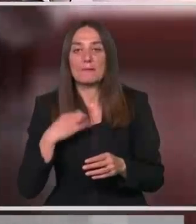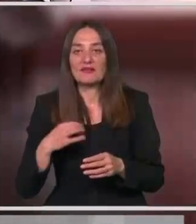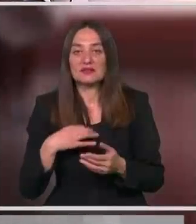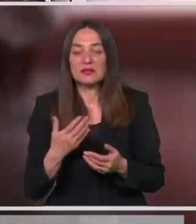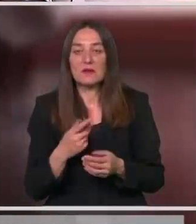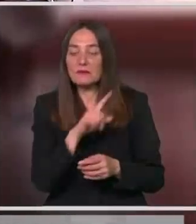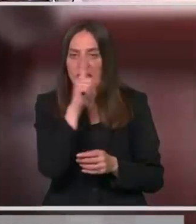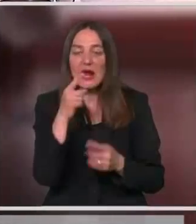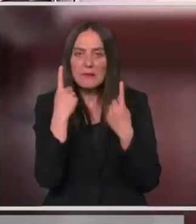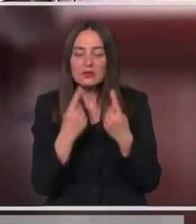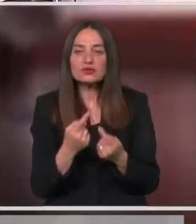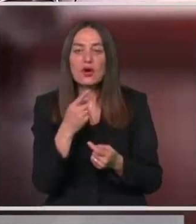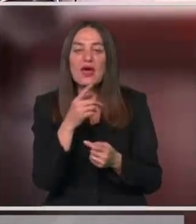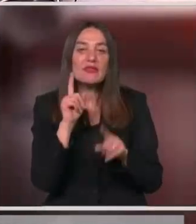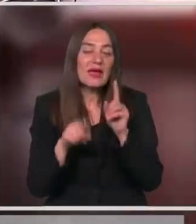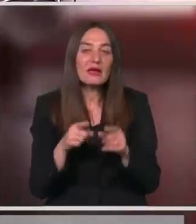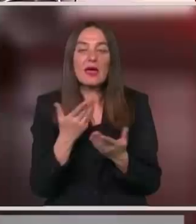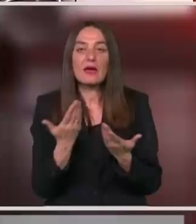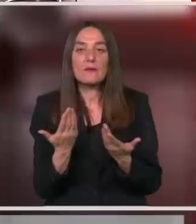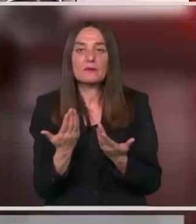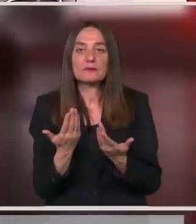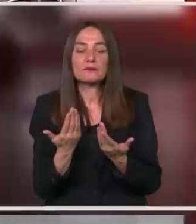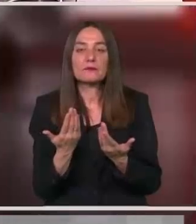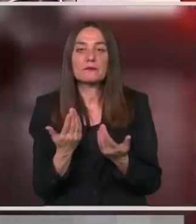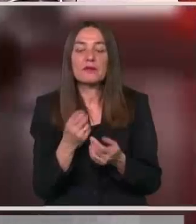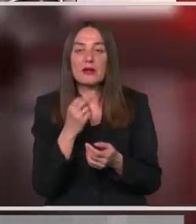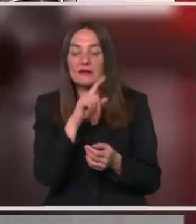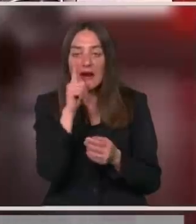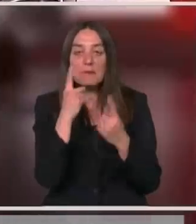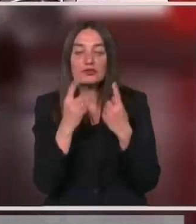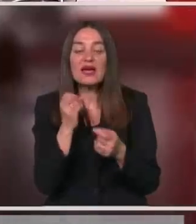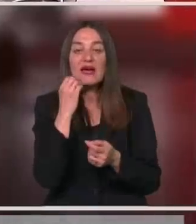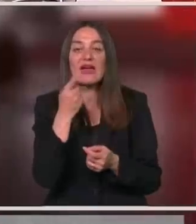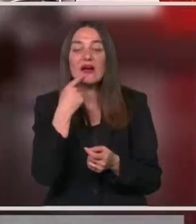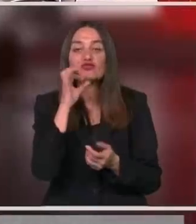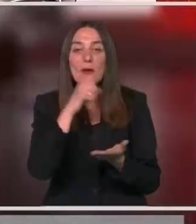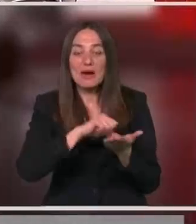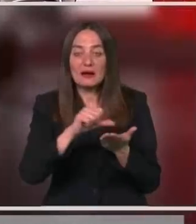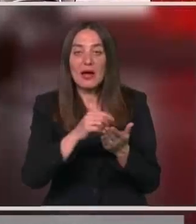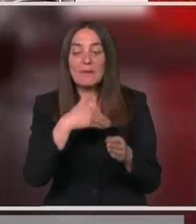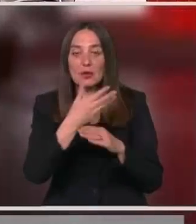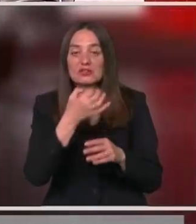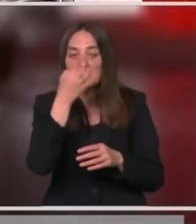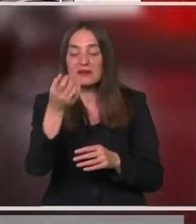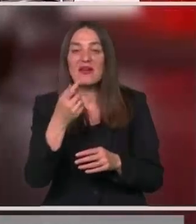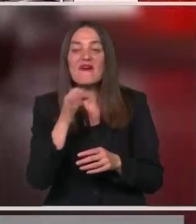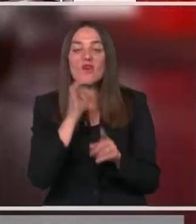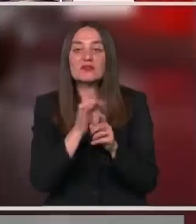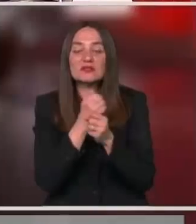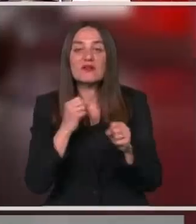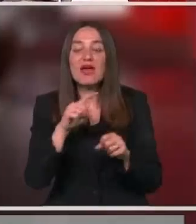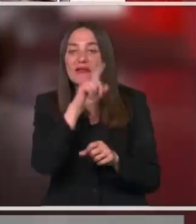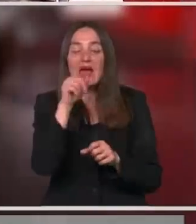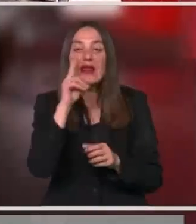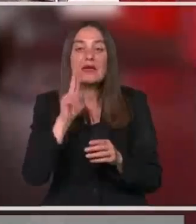postoje neke, koliko god to zvučalo sada, dakle, da li postoji, kada je reč o bankama, a posle to pitanje i za Fond za razvoj, dakle, da li postoje